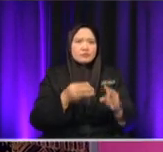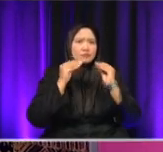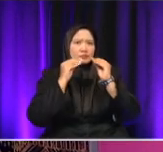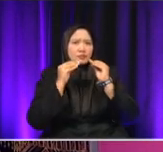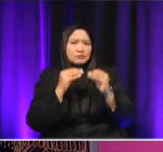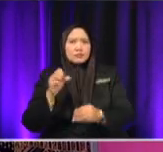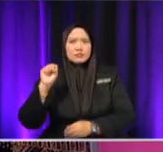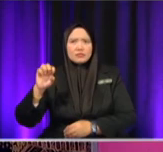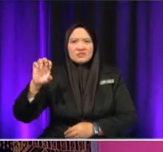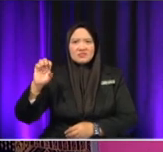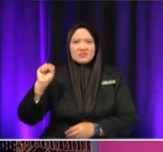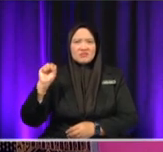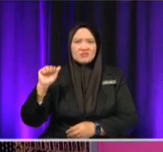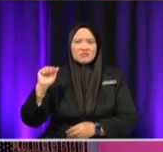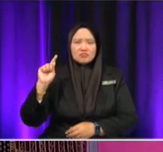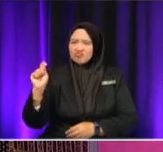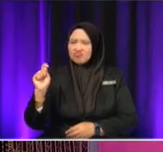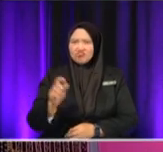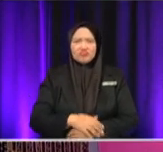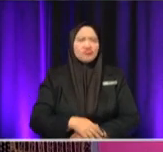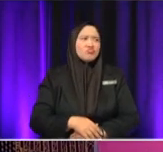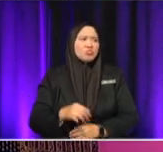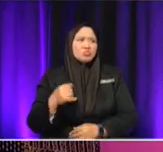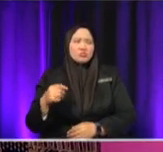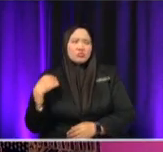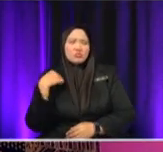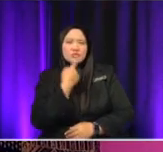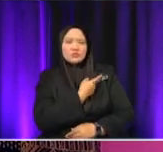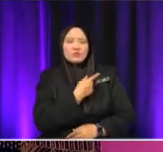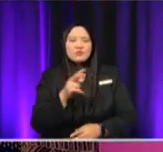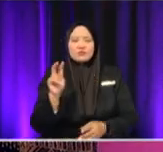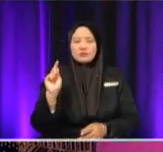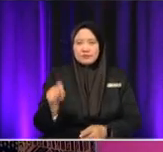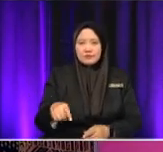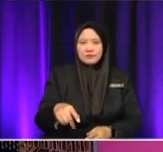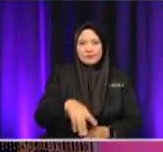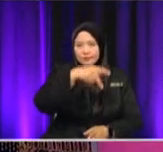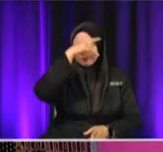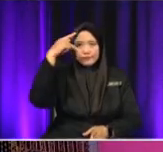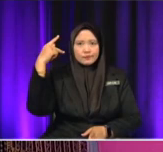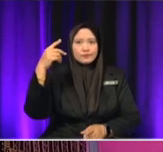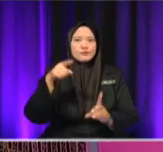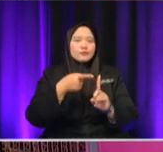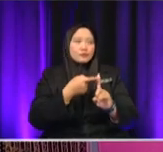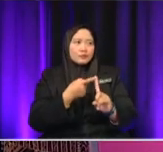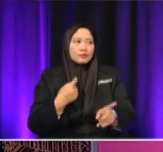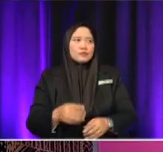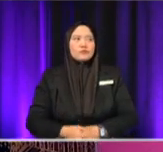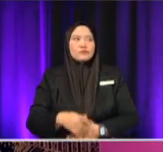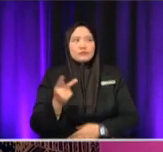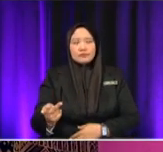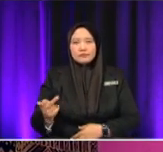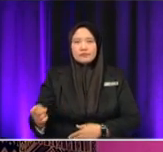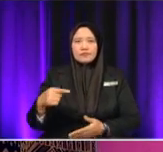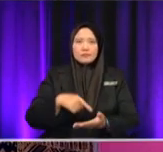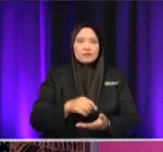sebagai suami dan juga sebagai istri kita perlulah memelihara akidah keluarga gitu daripada Pilkada tersebut Oke ini adalah